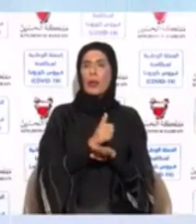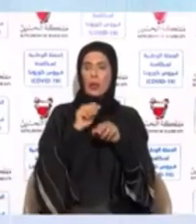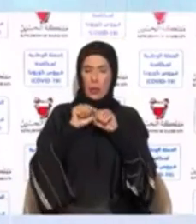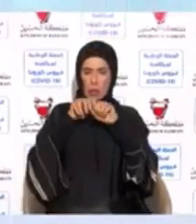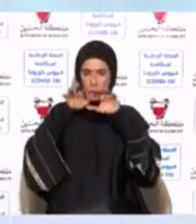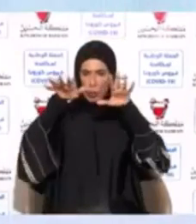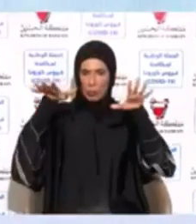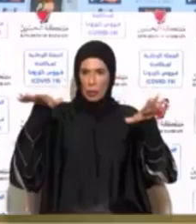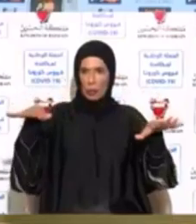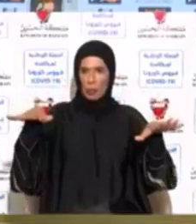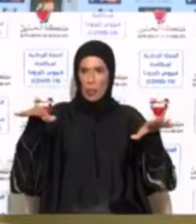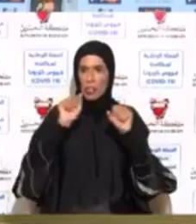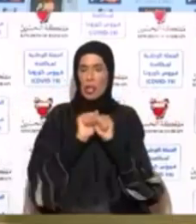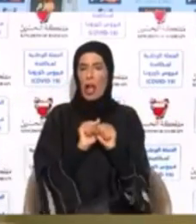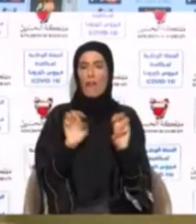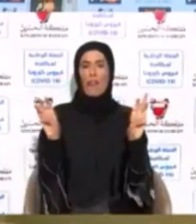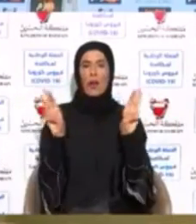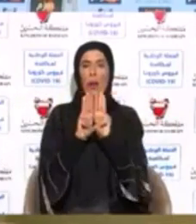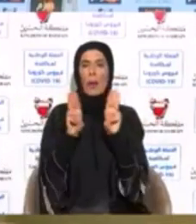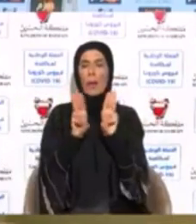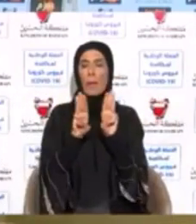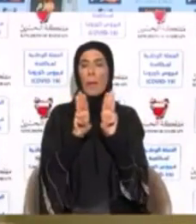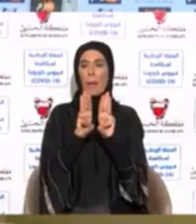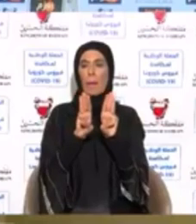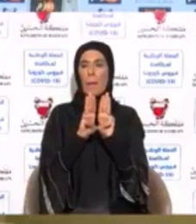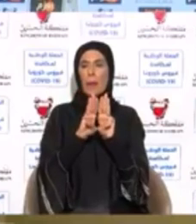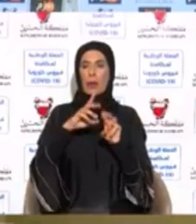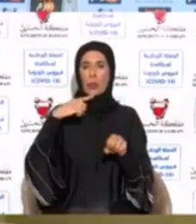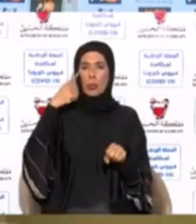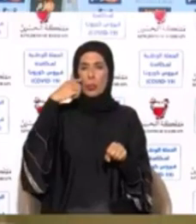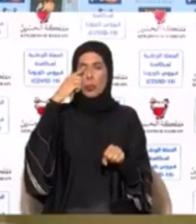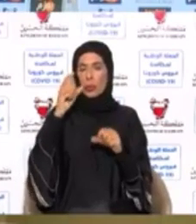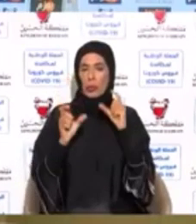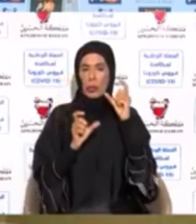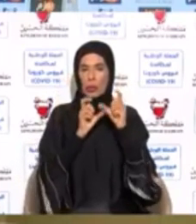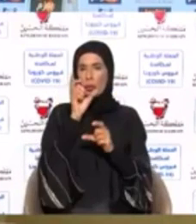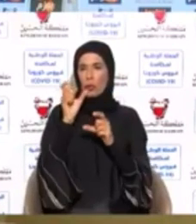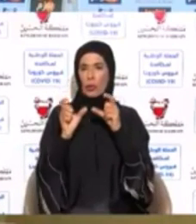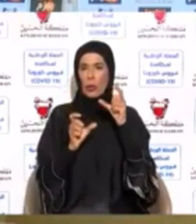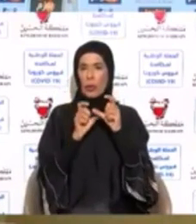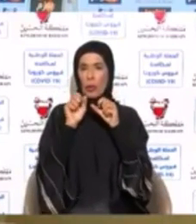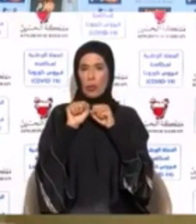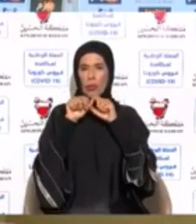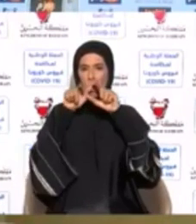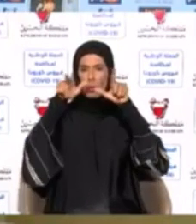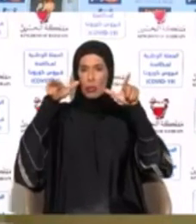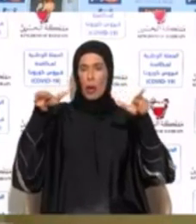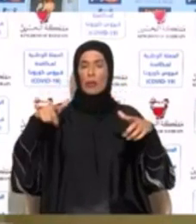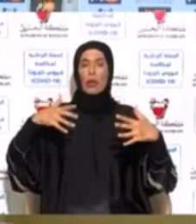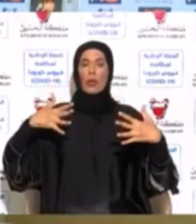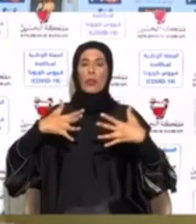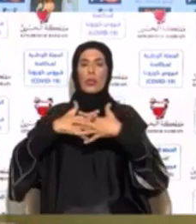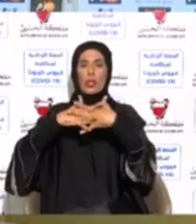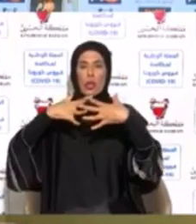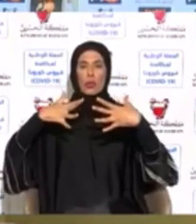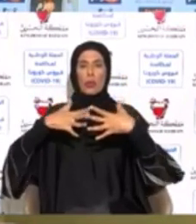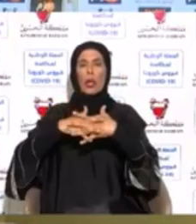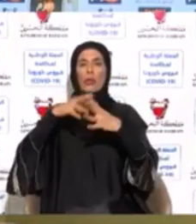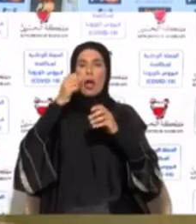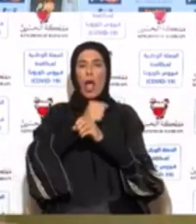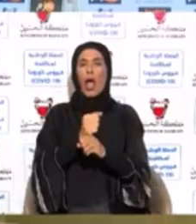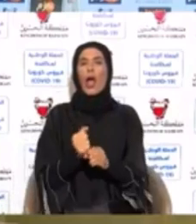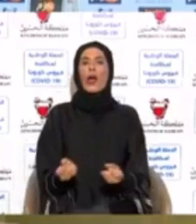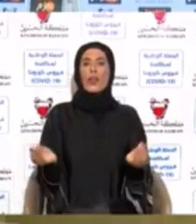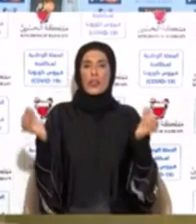ننشرها في جميع الأوقات، بس مع وجود هذه الفحوصات ومع تتابعها يوميا واضح طبعا ان هي التجمعات هي كانت الأساس في